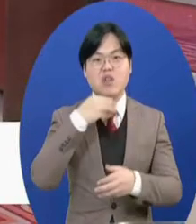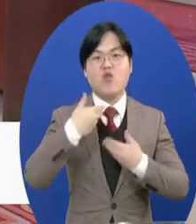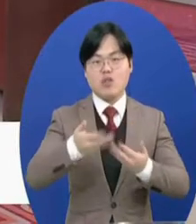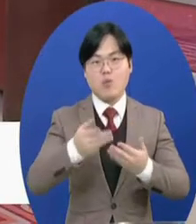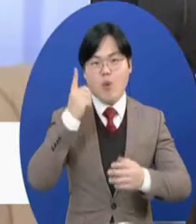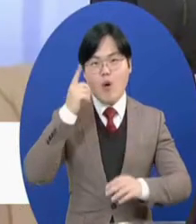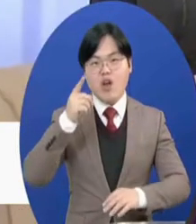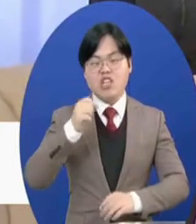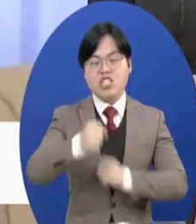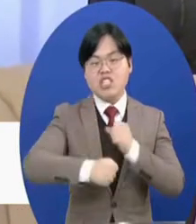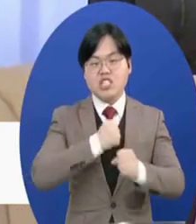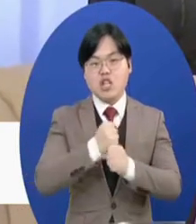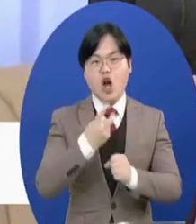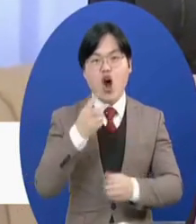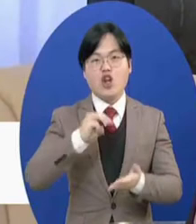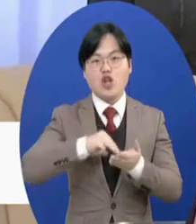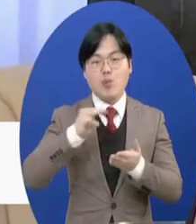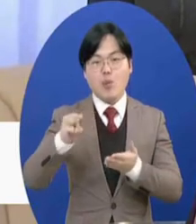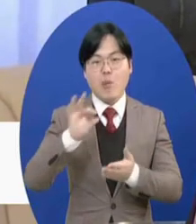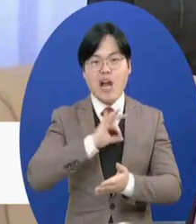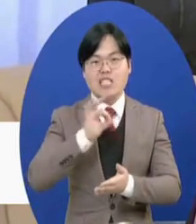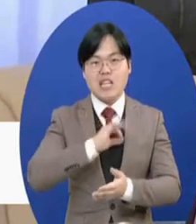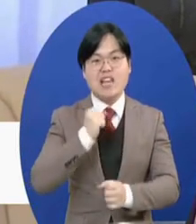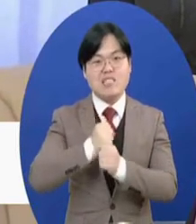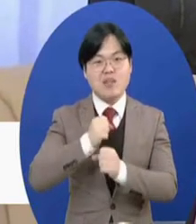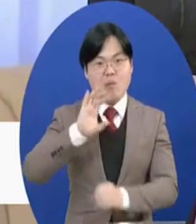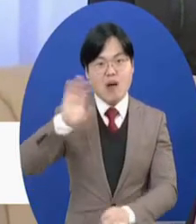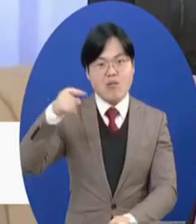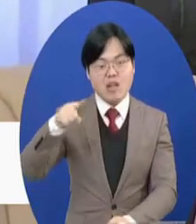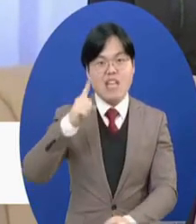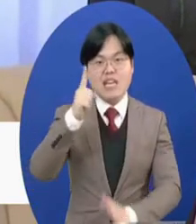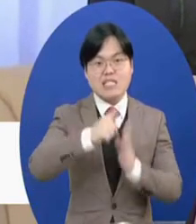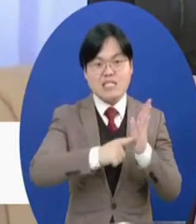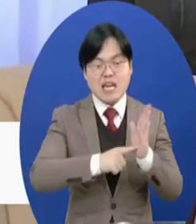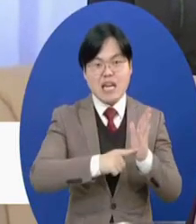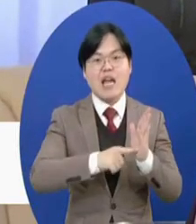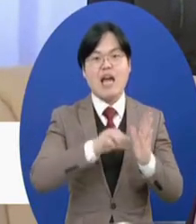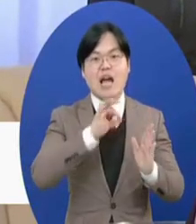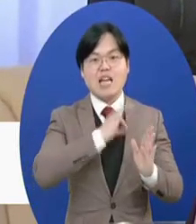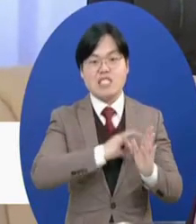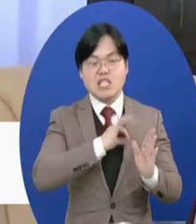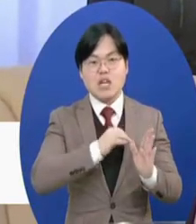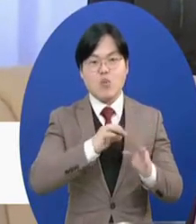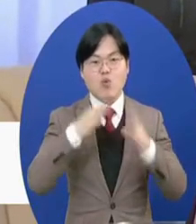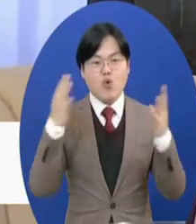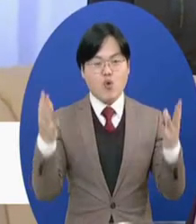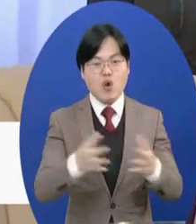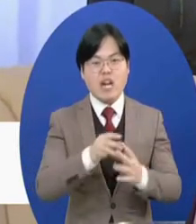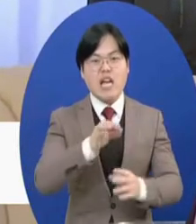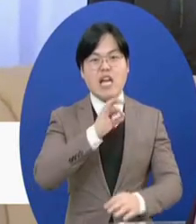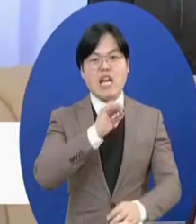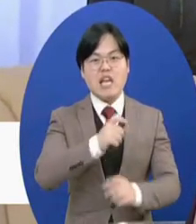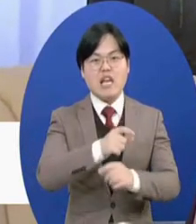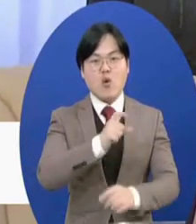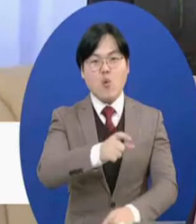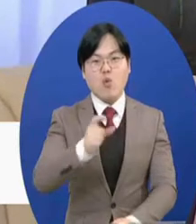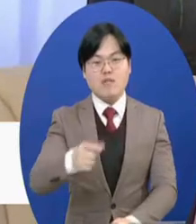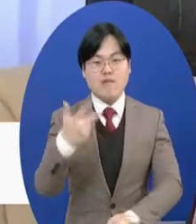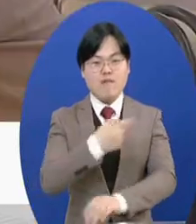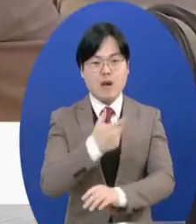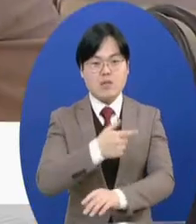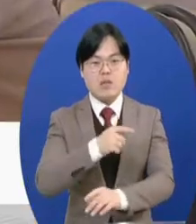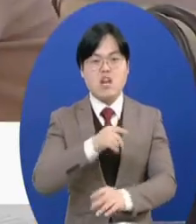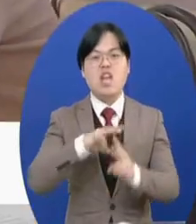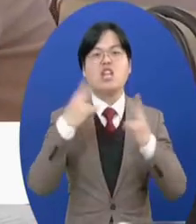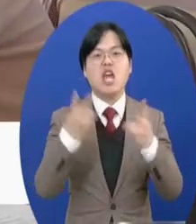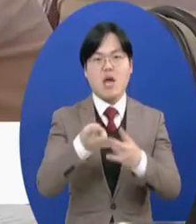2 тэрбум долларын орлого олдог томоохон аж ахуй нэгж нэг сарын орлогоор нийт иргэдийг вакцинжуулах нь нийгмийн хариуцлагаар хүлээх үүрэг гэдгийг тэрээр хэлж